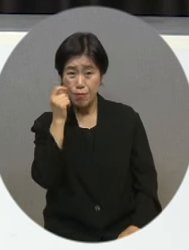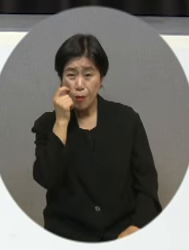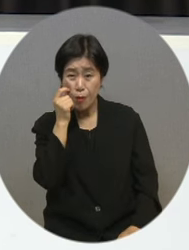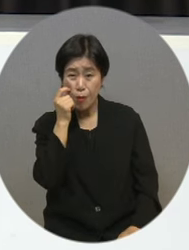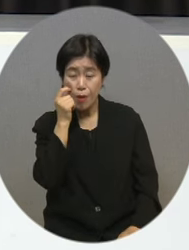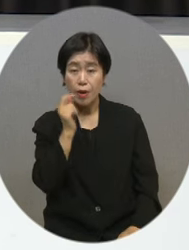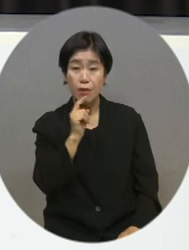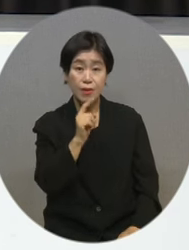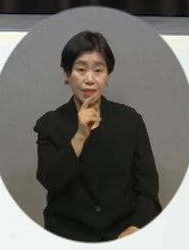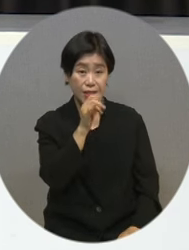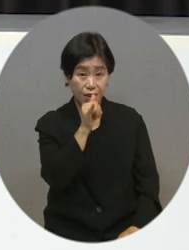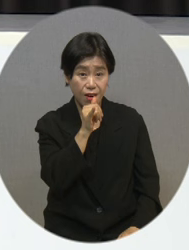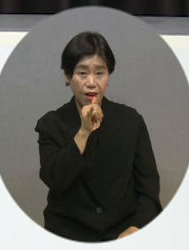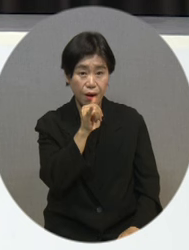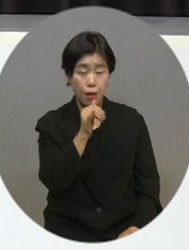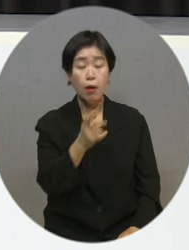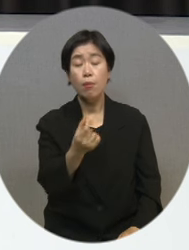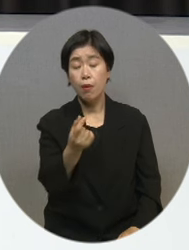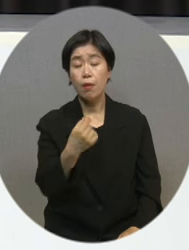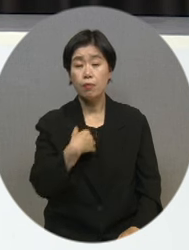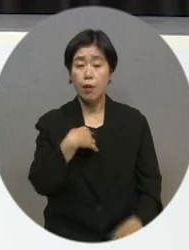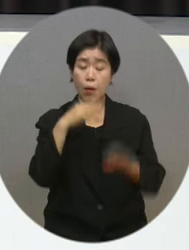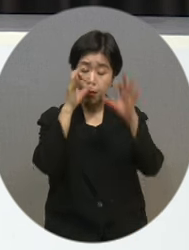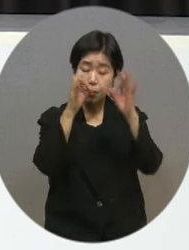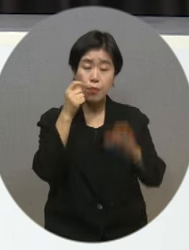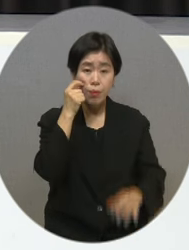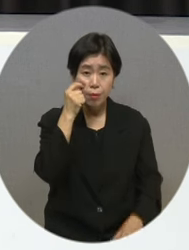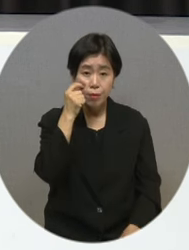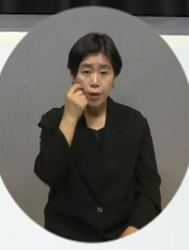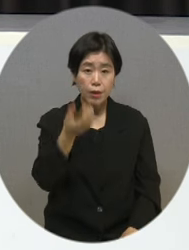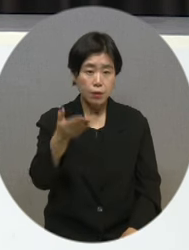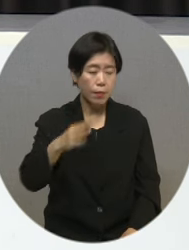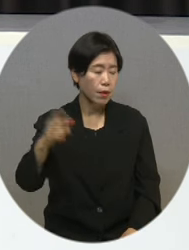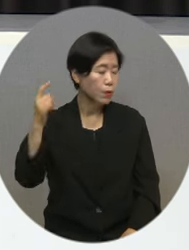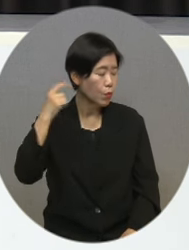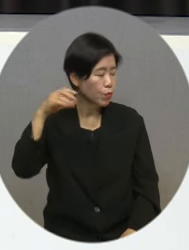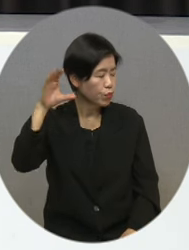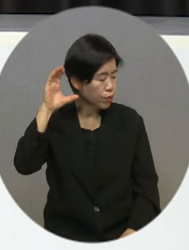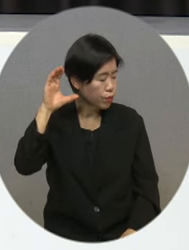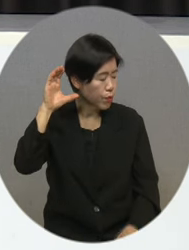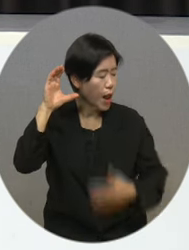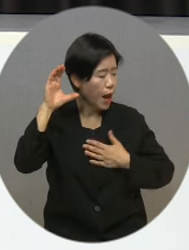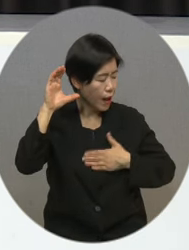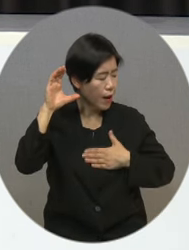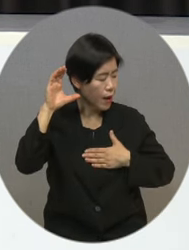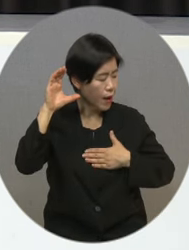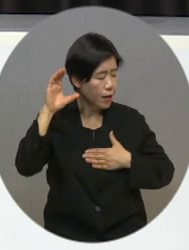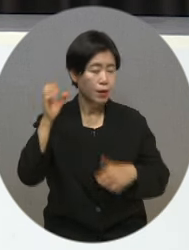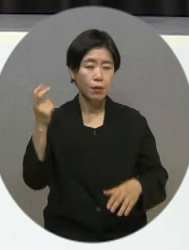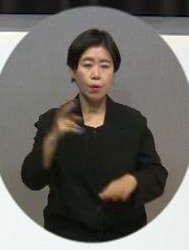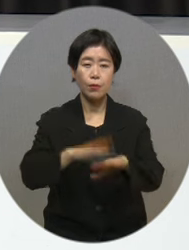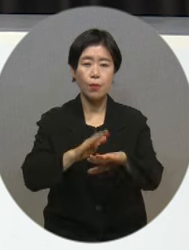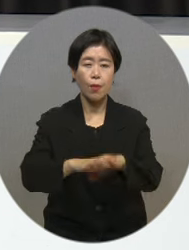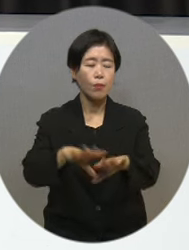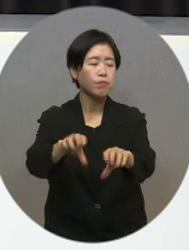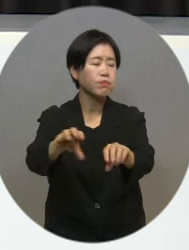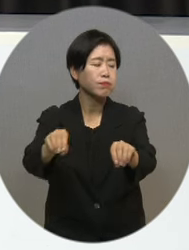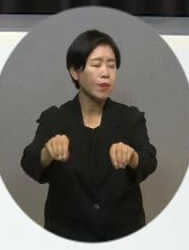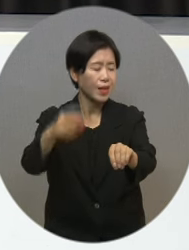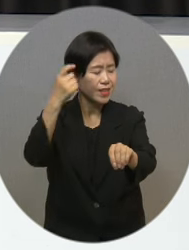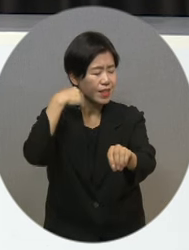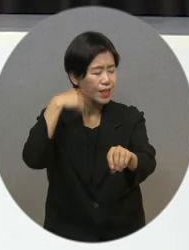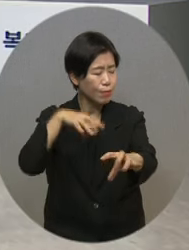물론 눈으로는 못 봅니다. 그러나 저는 소리로 보고, 만져 보고,